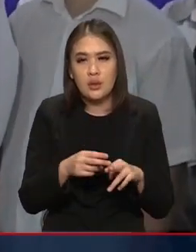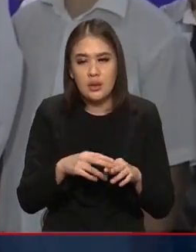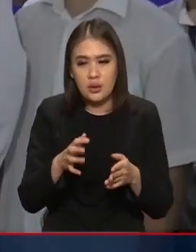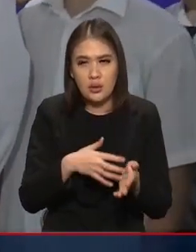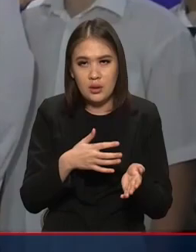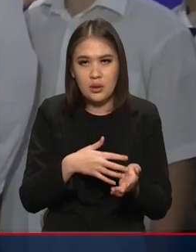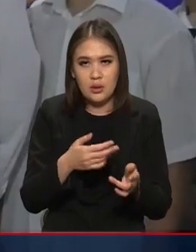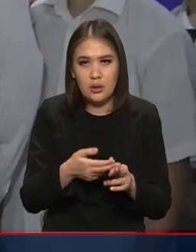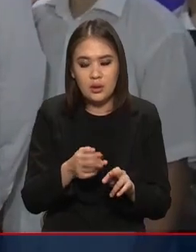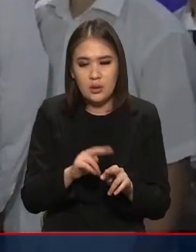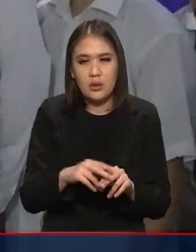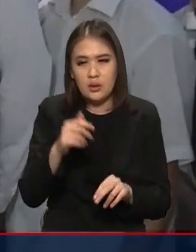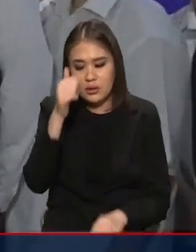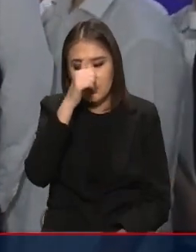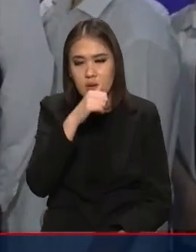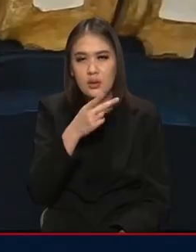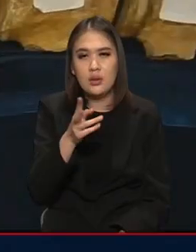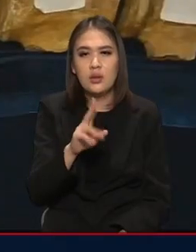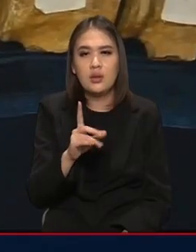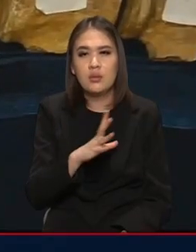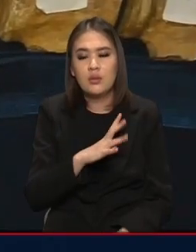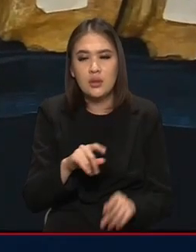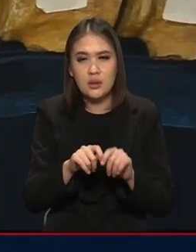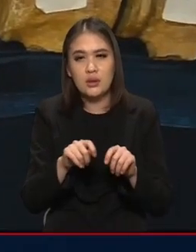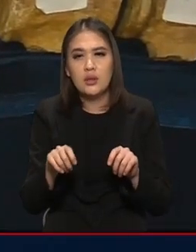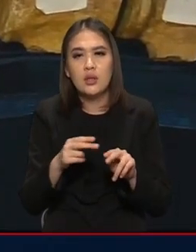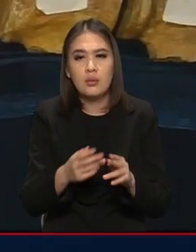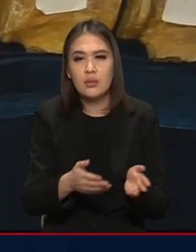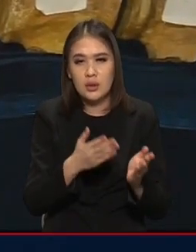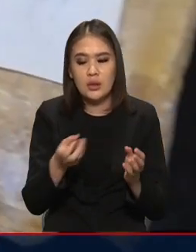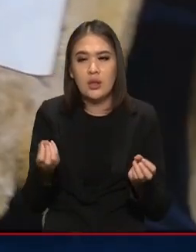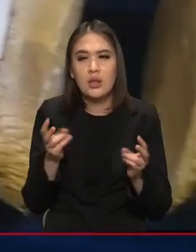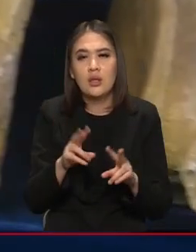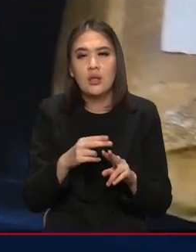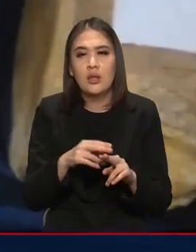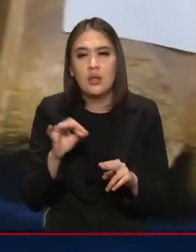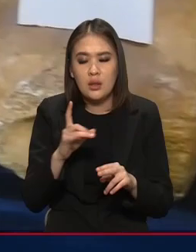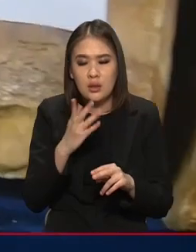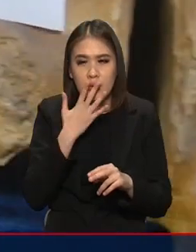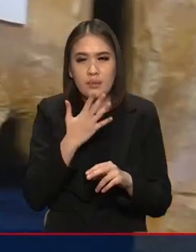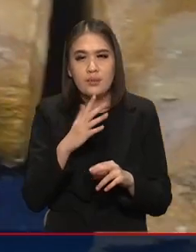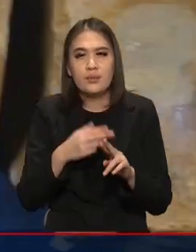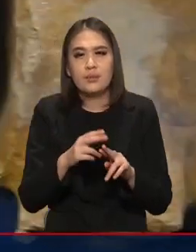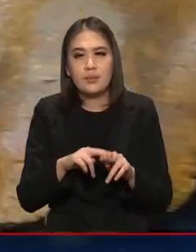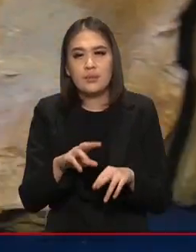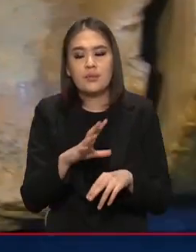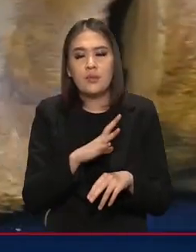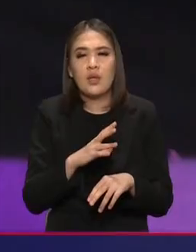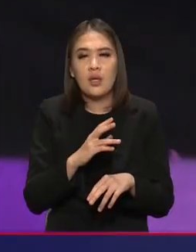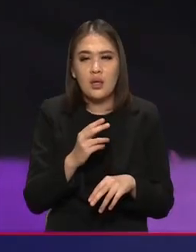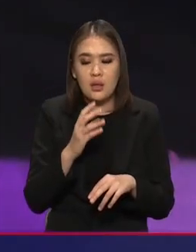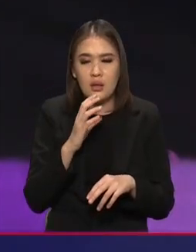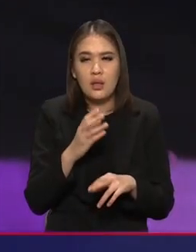на протяжении месяца. Для необходимых исследований были приглашены даже специалисты из-за рубежа. Ценная реликвия теперь